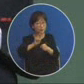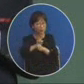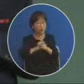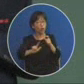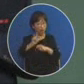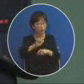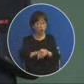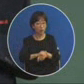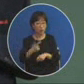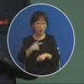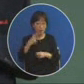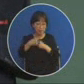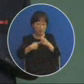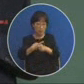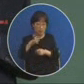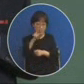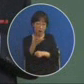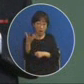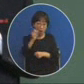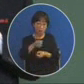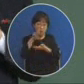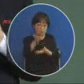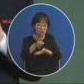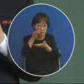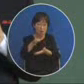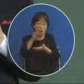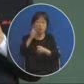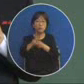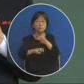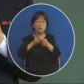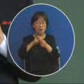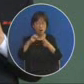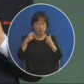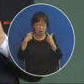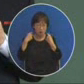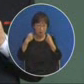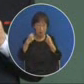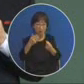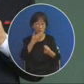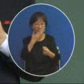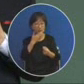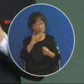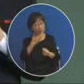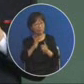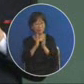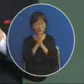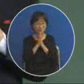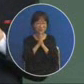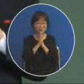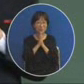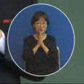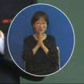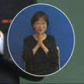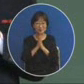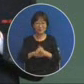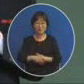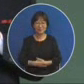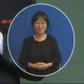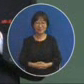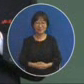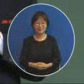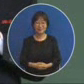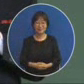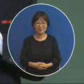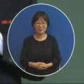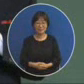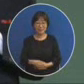will look affectionately upon that and allow me to live a long life. That's the kind of prayer I'm praying. 그래서 막 아무것도 뭐 혹시